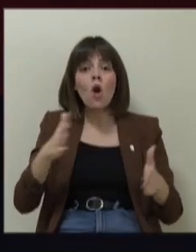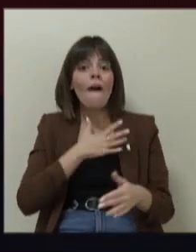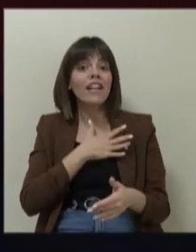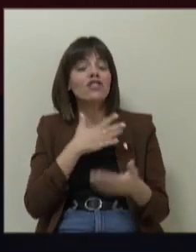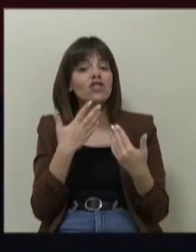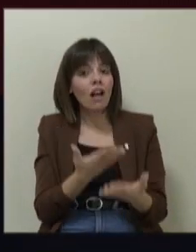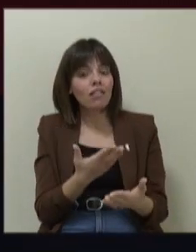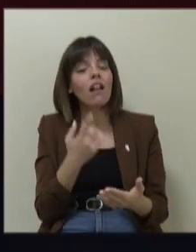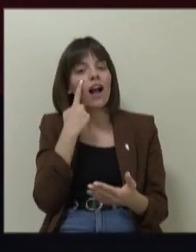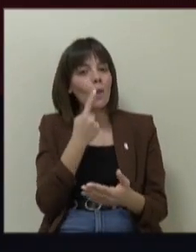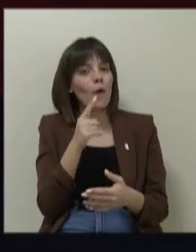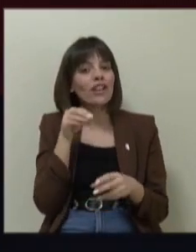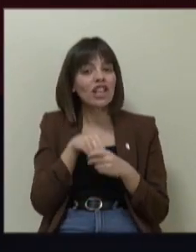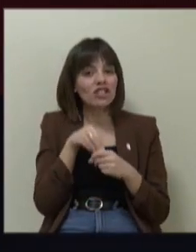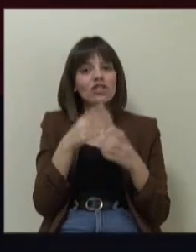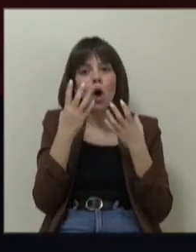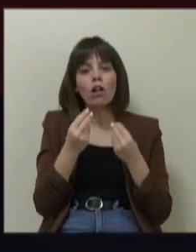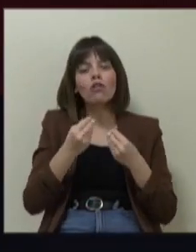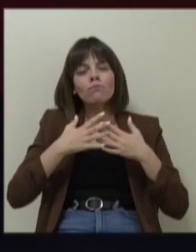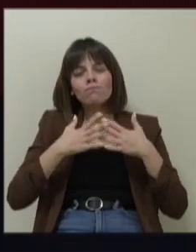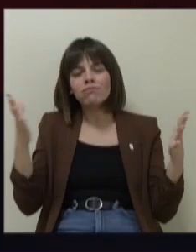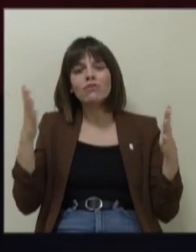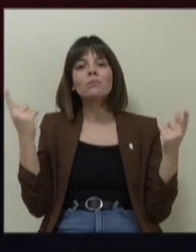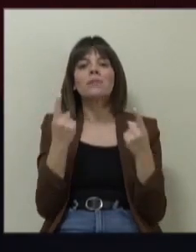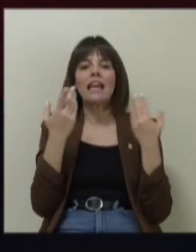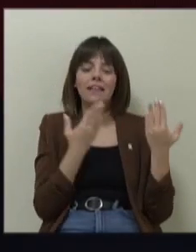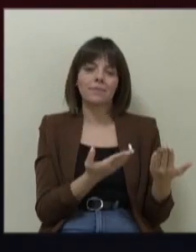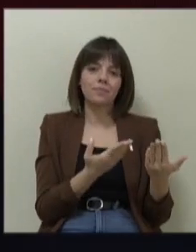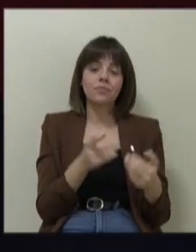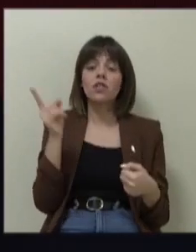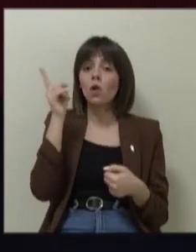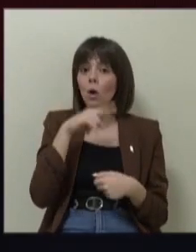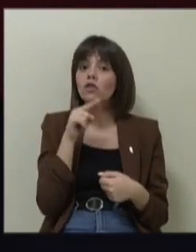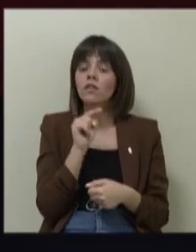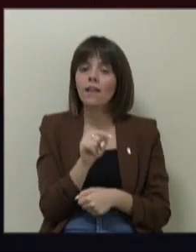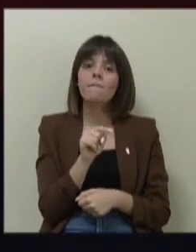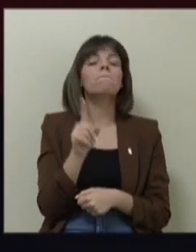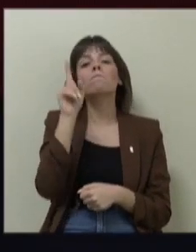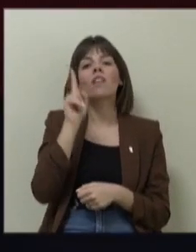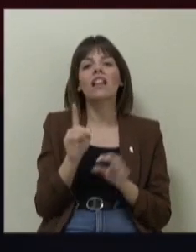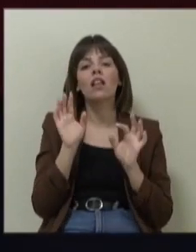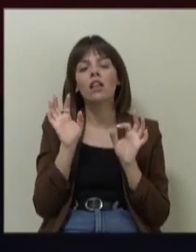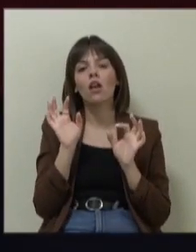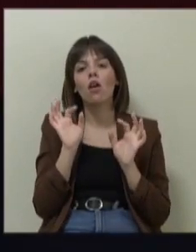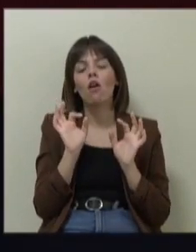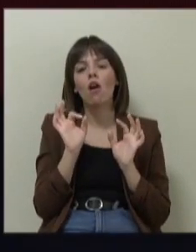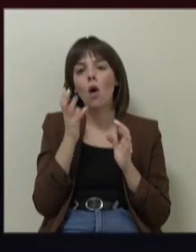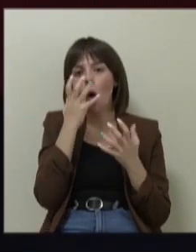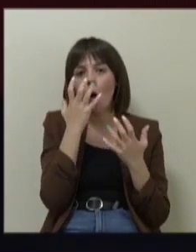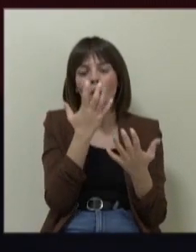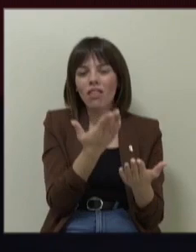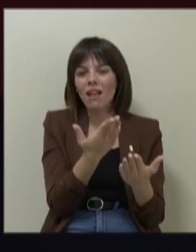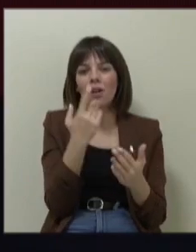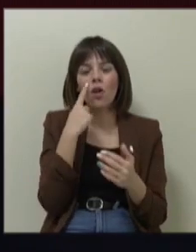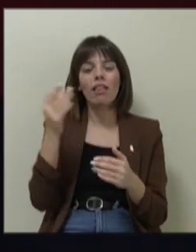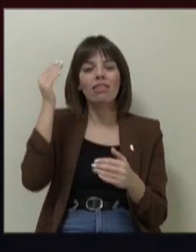heyecanlara gebe ve içinde barındıran çok daha coşkulu bir şey. Dolayısıyla ilk önermem öncelikle